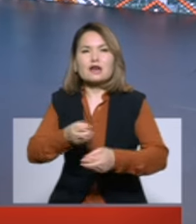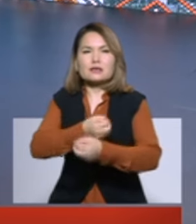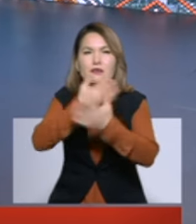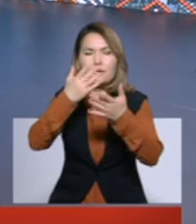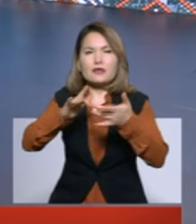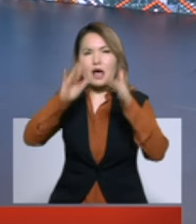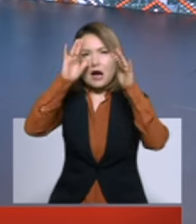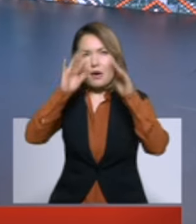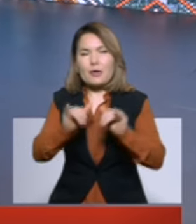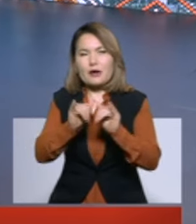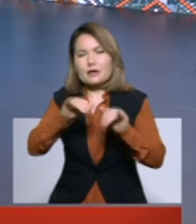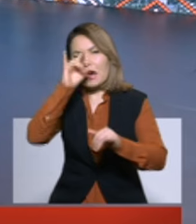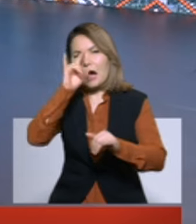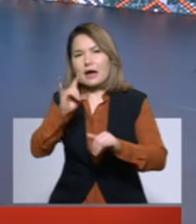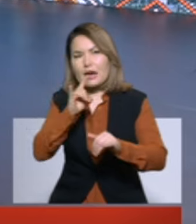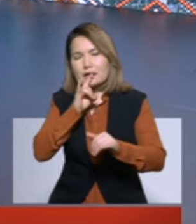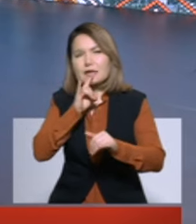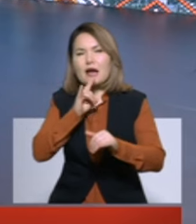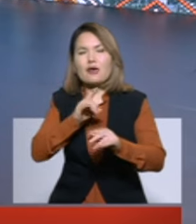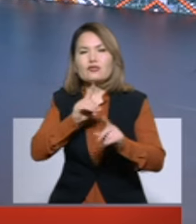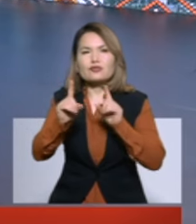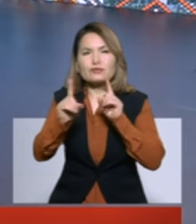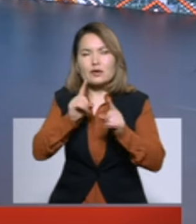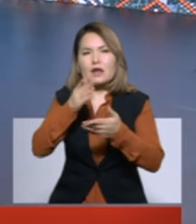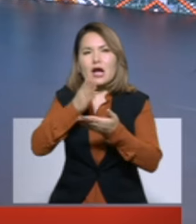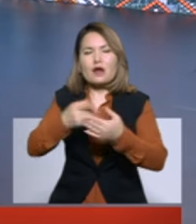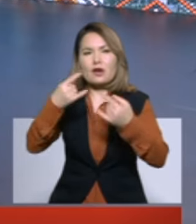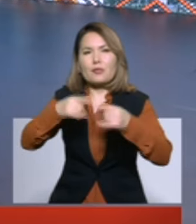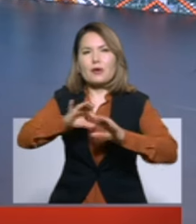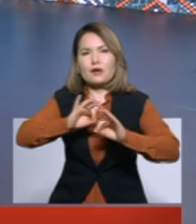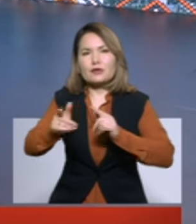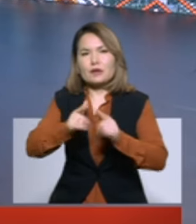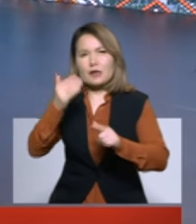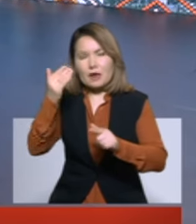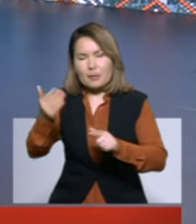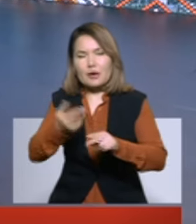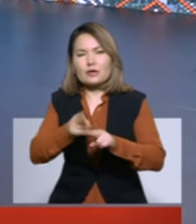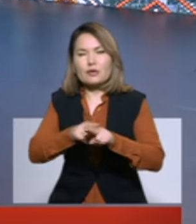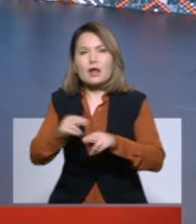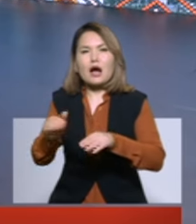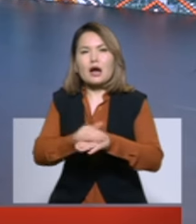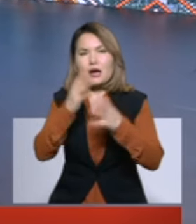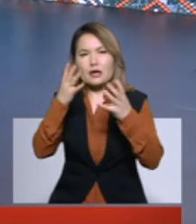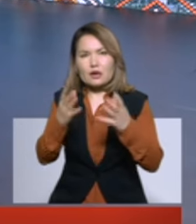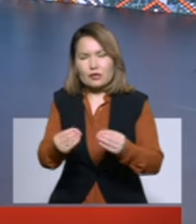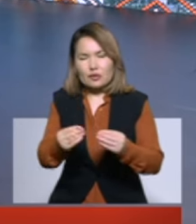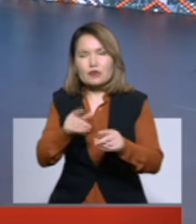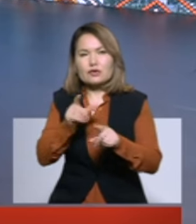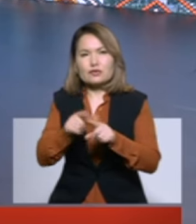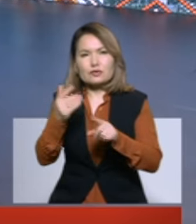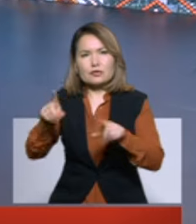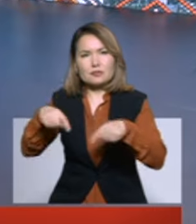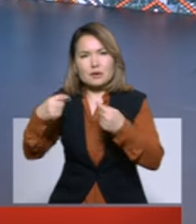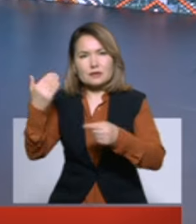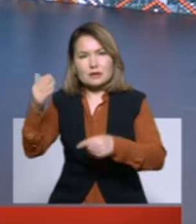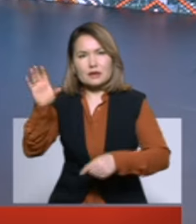медиаты Қазақ форумынан тікелей байланысқа шығуға дайын. Самал, қайырлы күн, форум қалай өтіп жатыр? Сіз эфирдесіз.